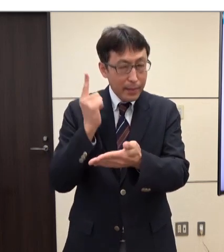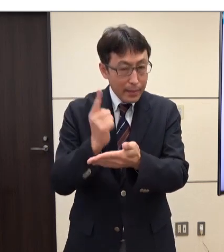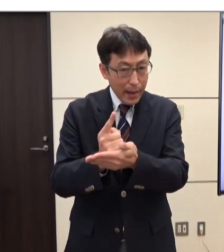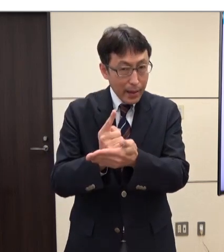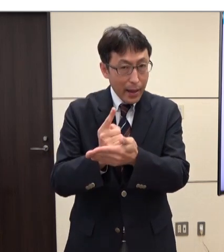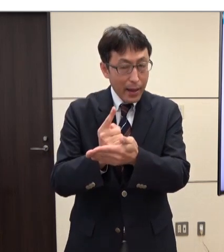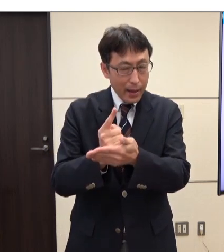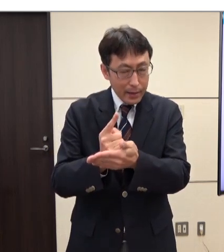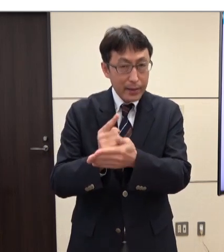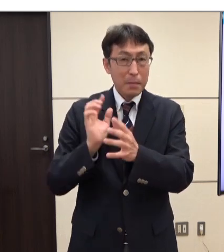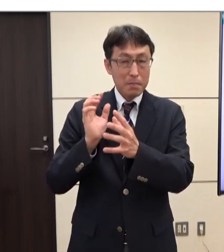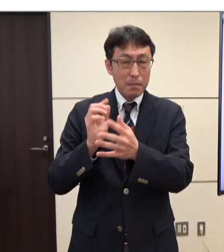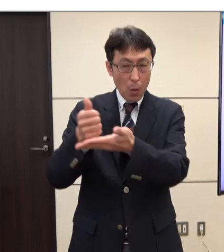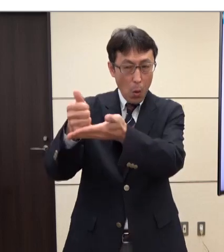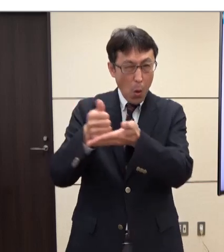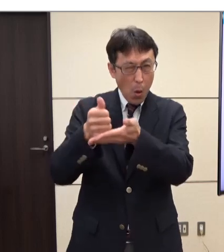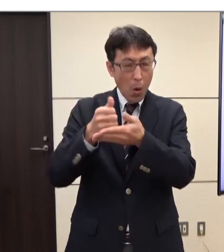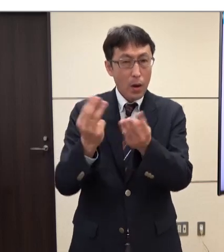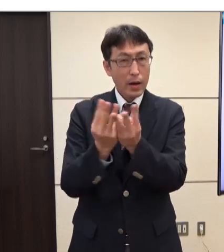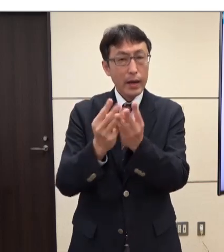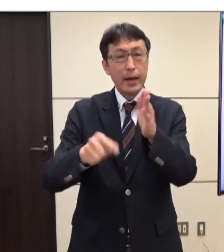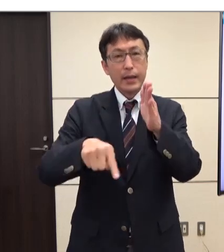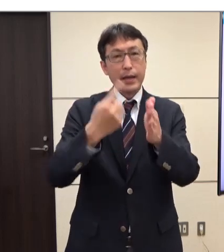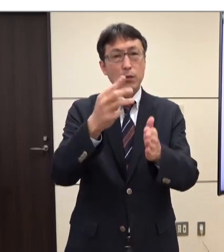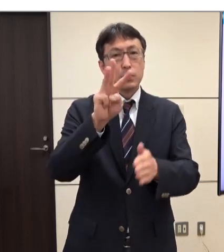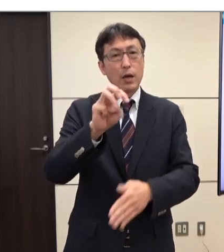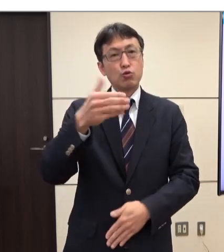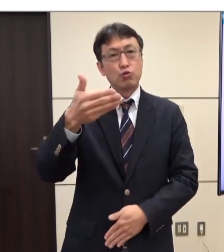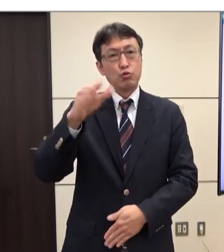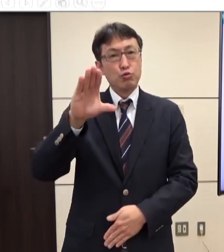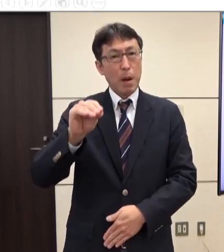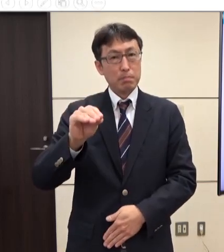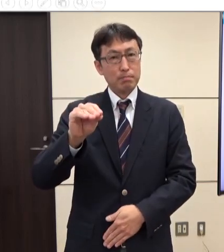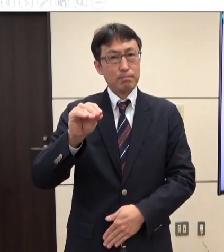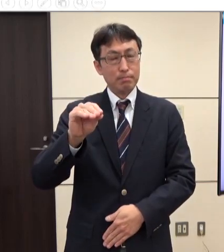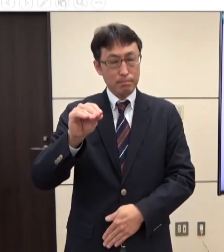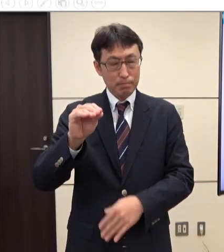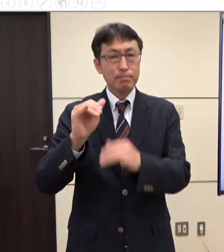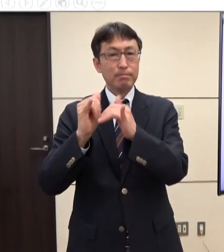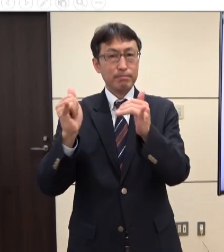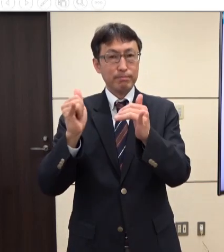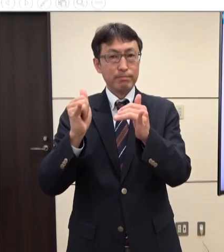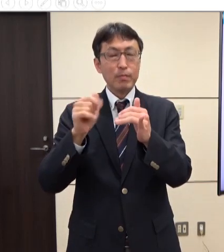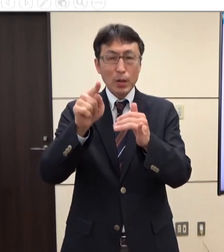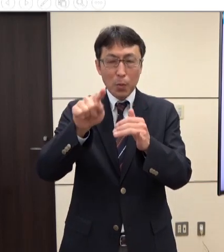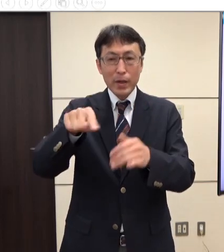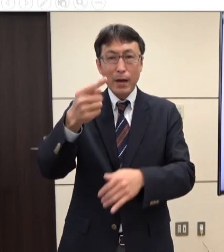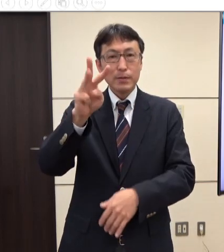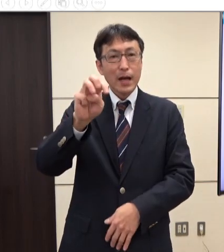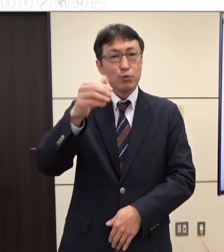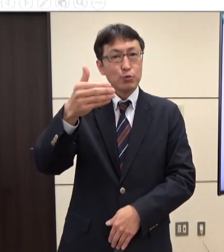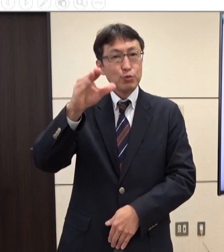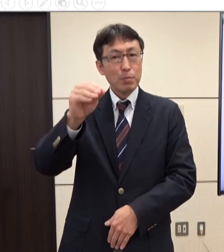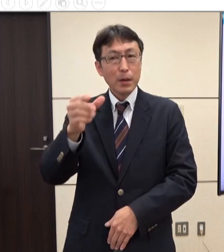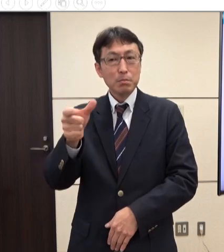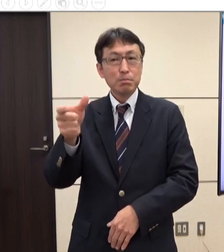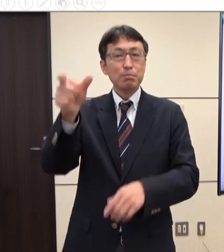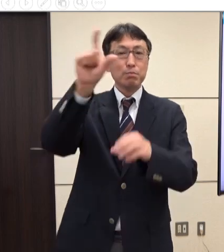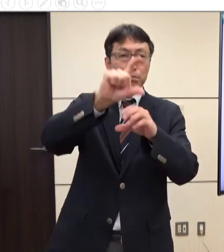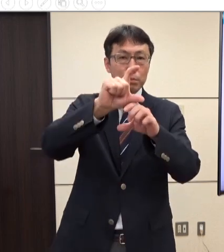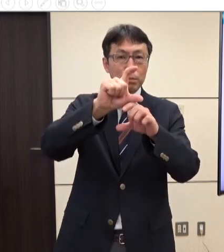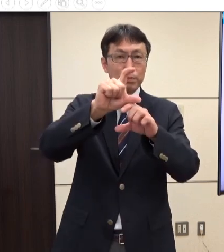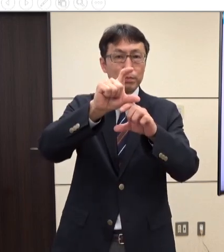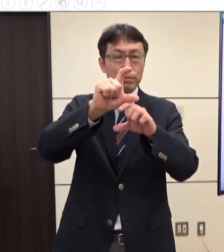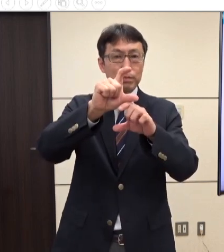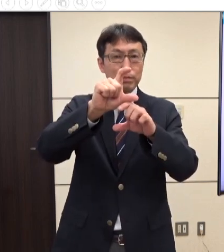人ということでありまして、まあ、この分こちらにあるように、増えておりまして、これを除い